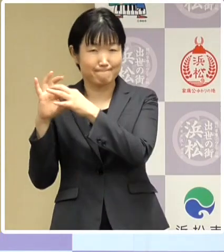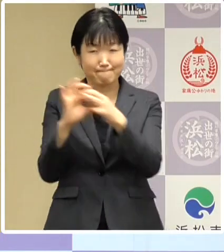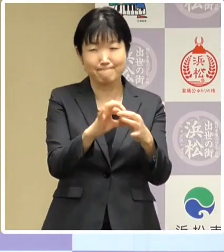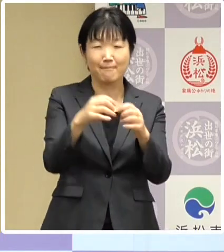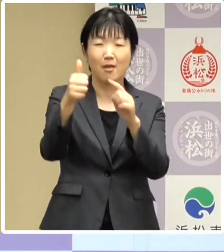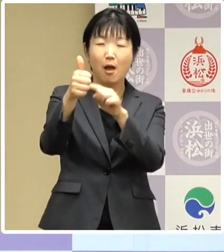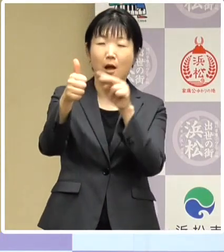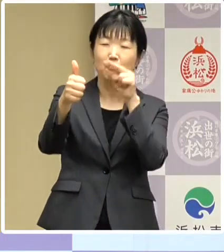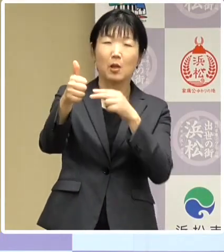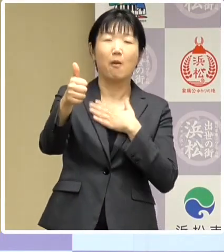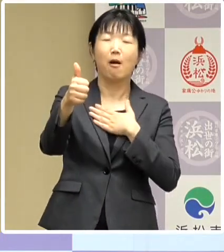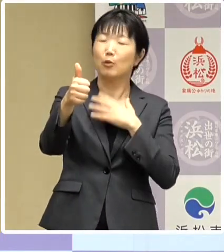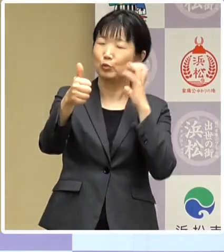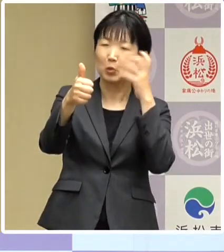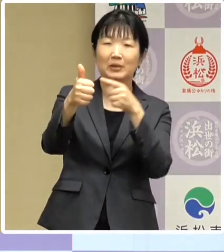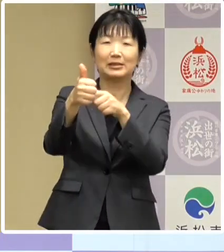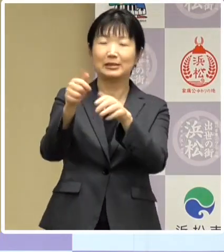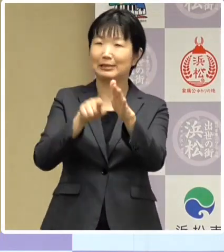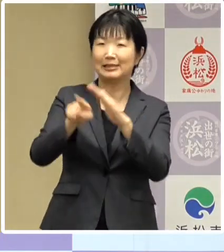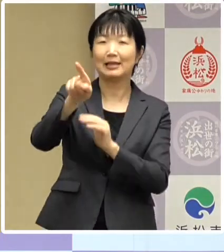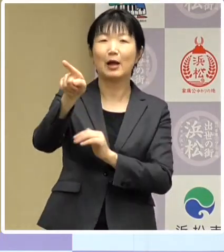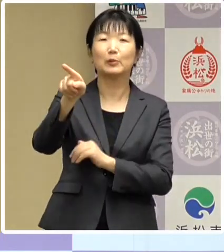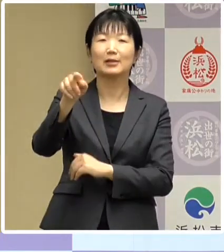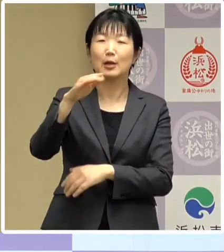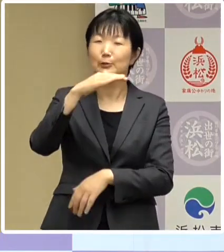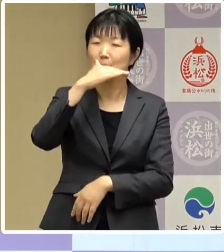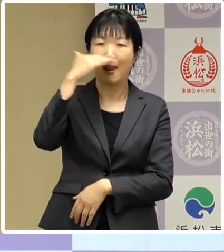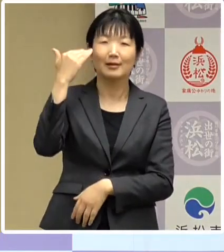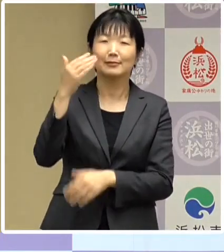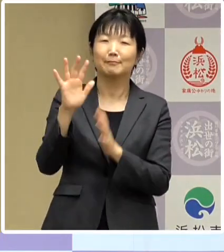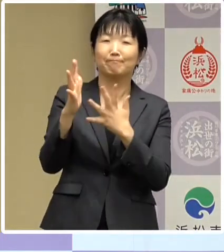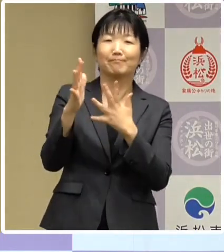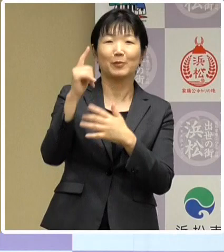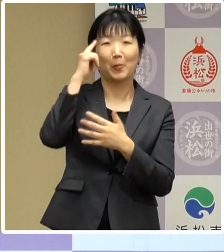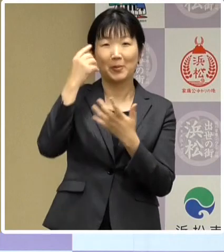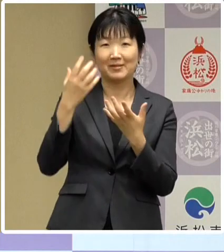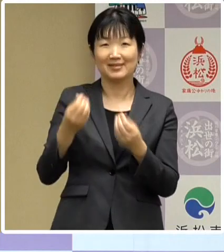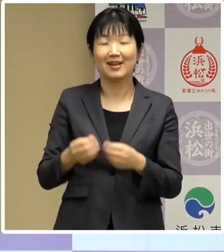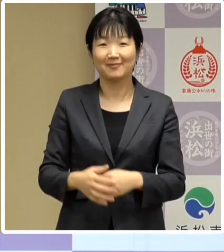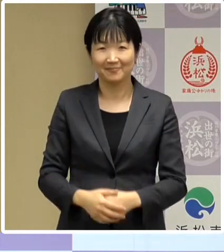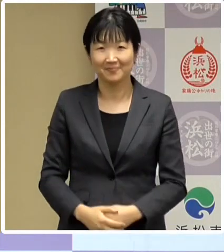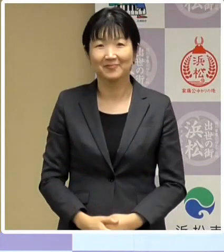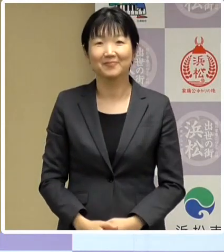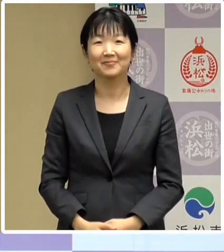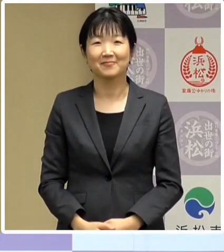ですね、もう最も僕はリーダーとしてのですね、凄さを感じましたですね、